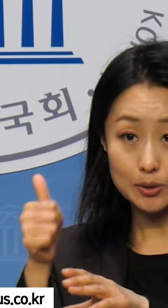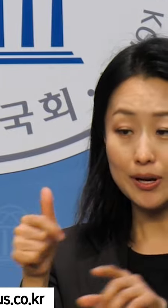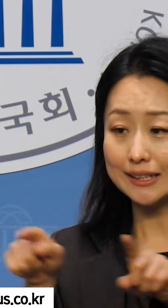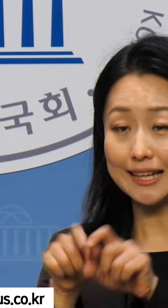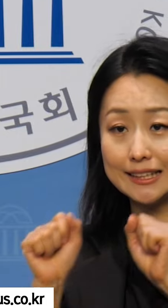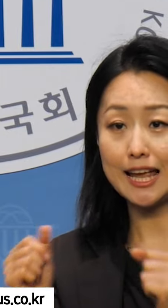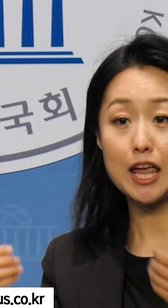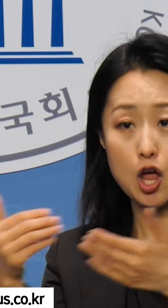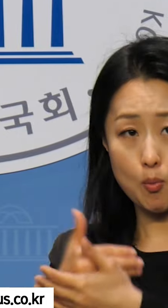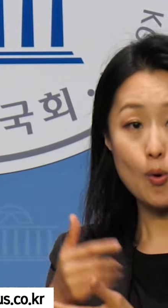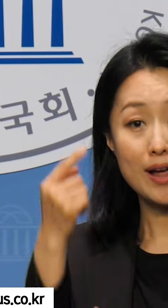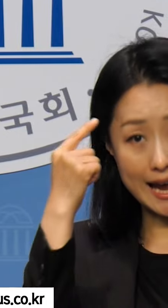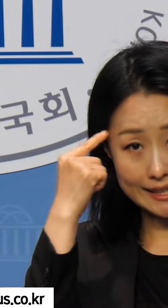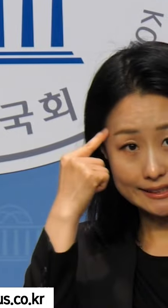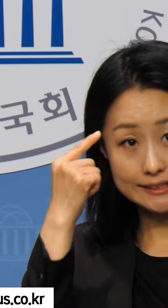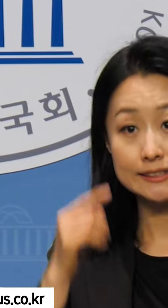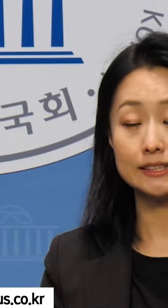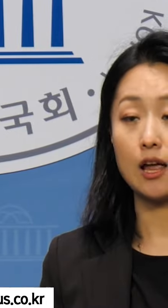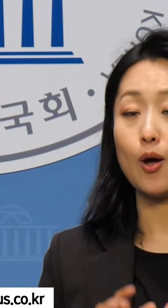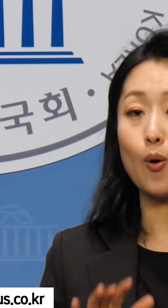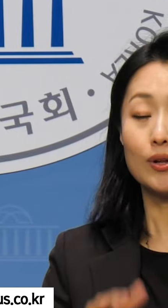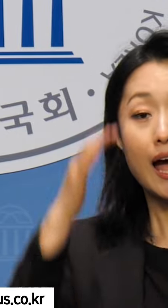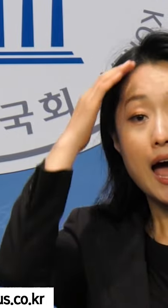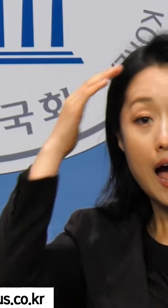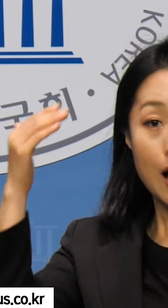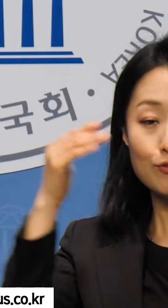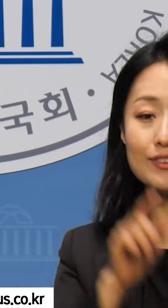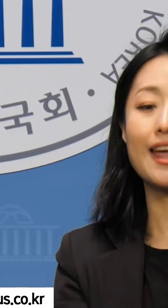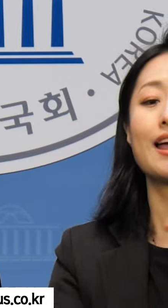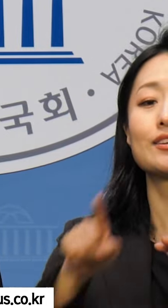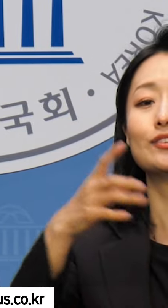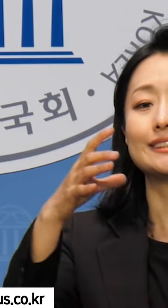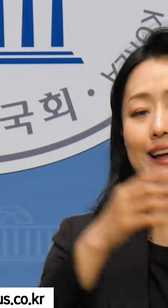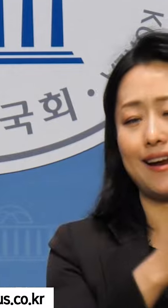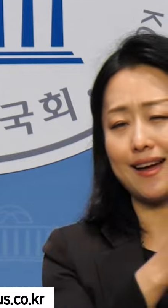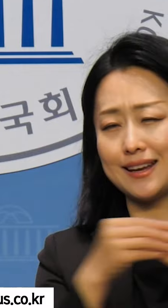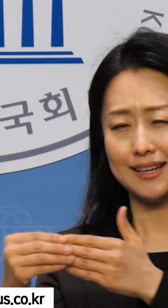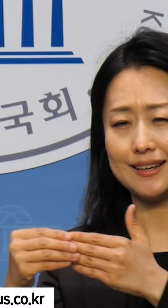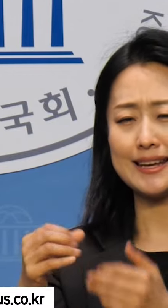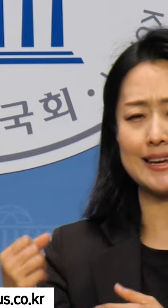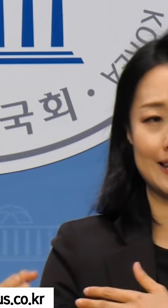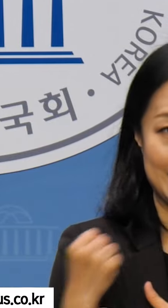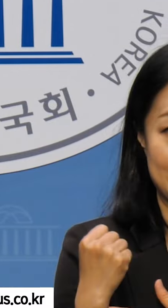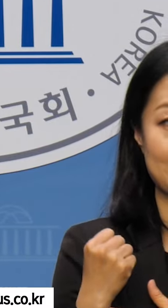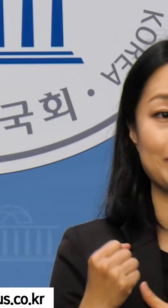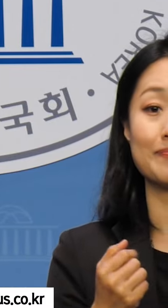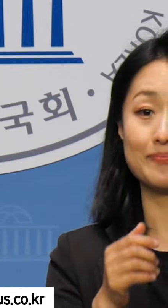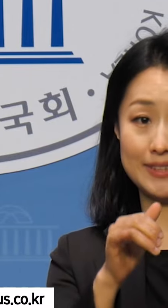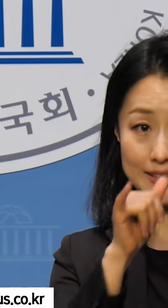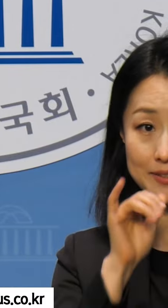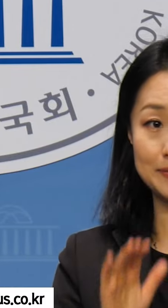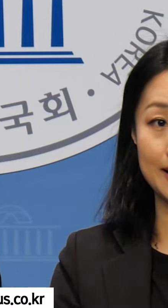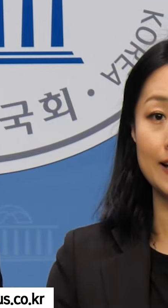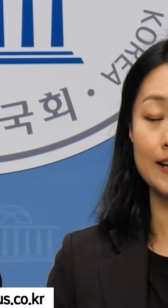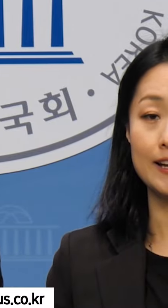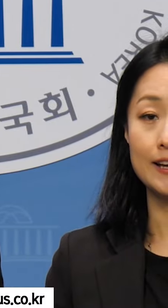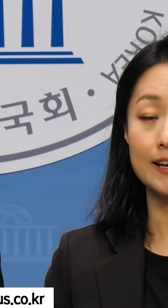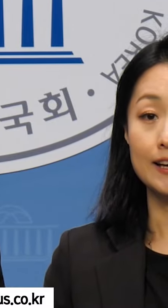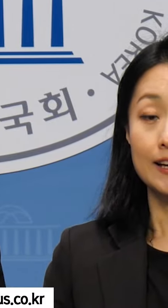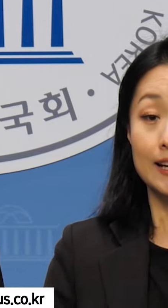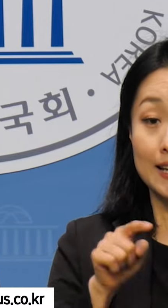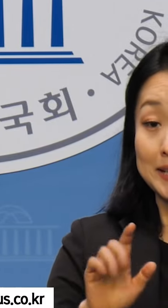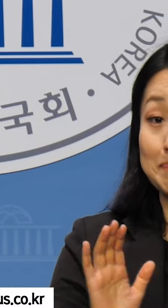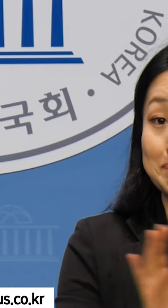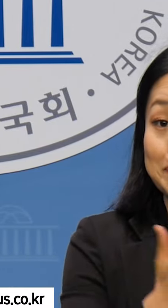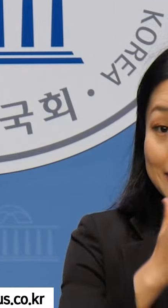상생과 포용의 가치가 오늘날 대한민국을 선진국으로 이끄는 원동력이 되었습니다. 그